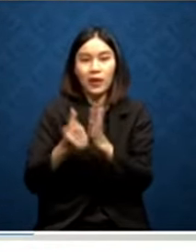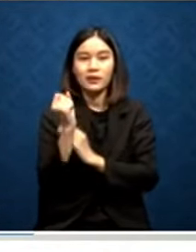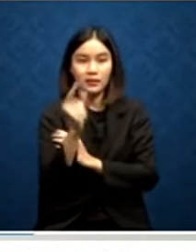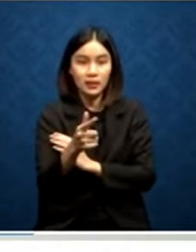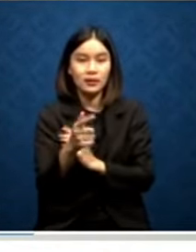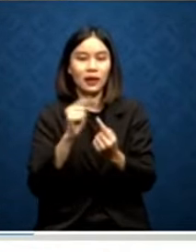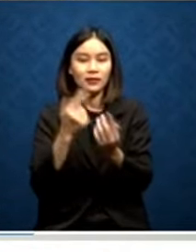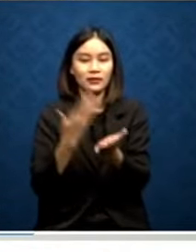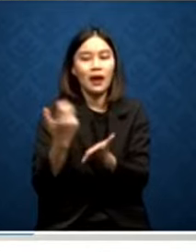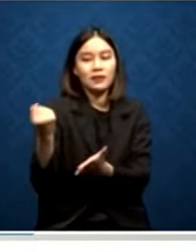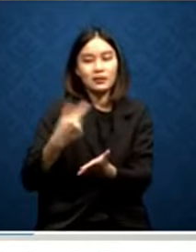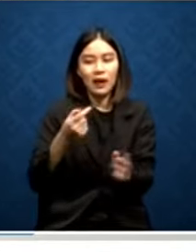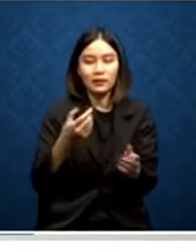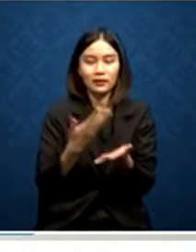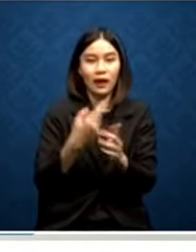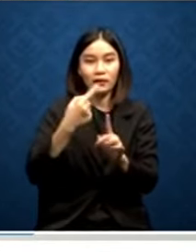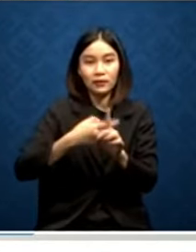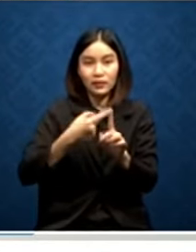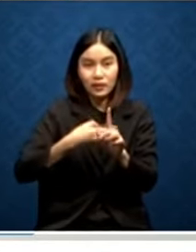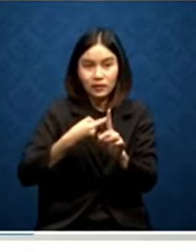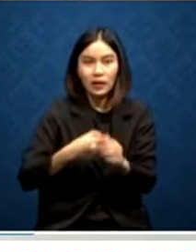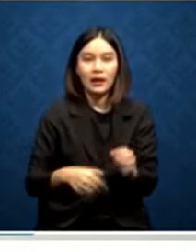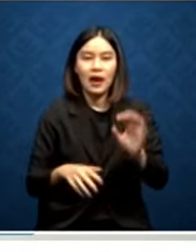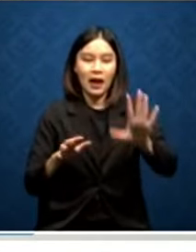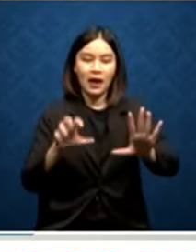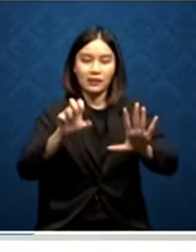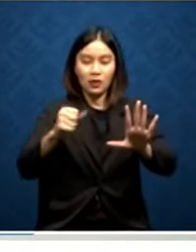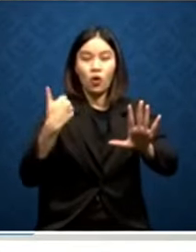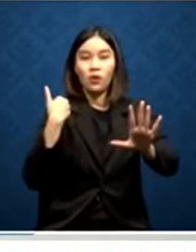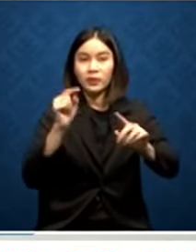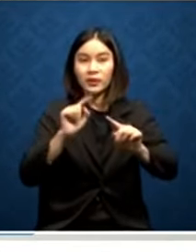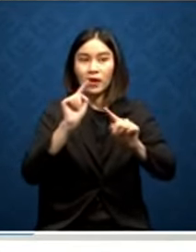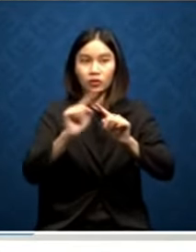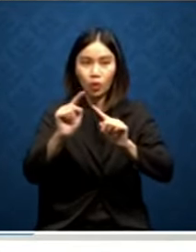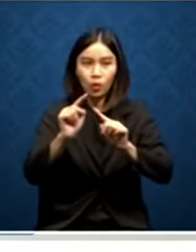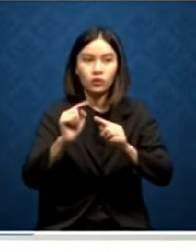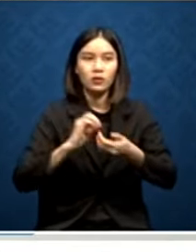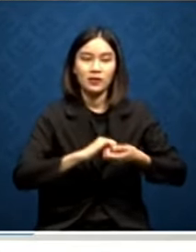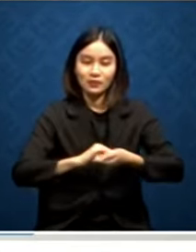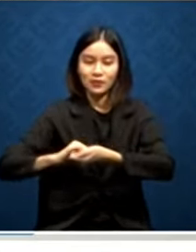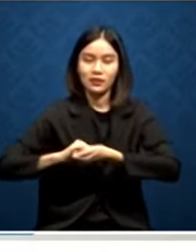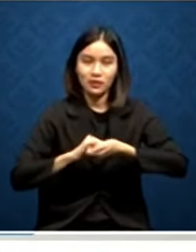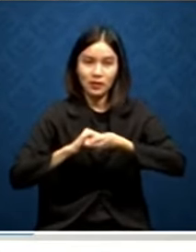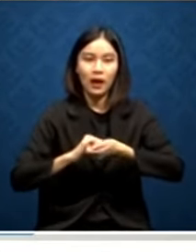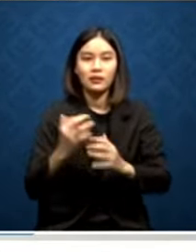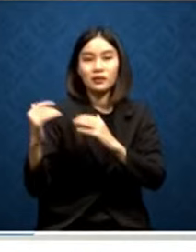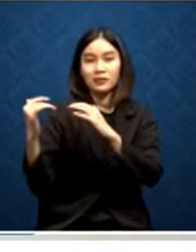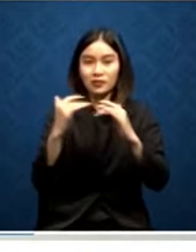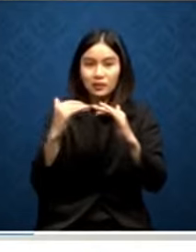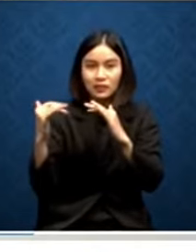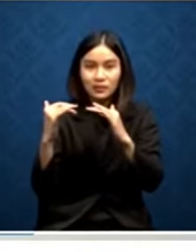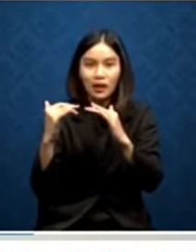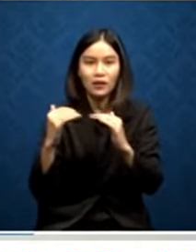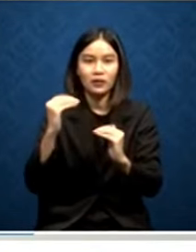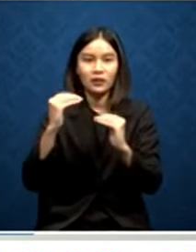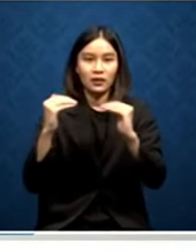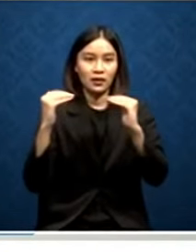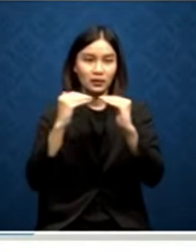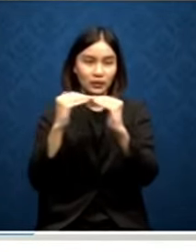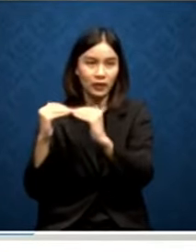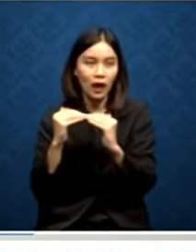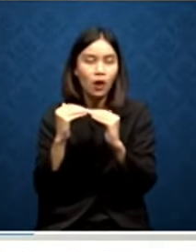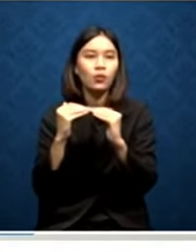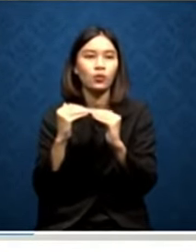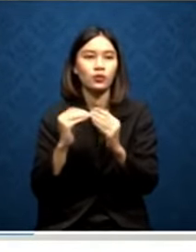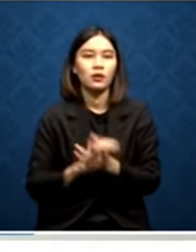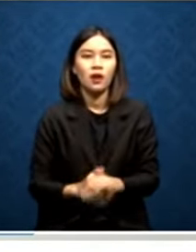ได้ด้วยแนวทาง5สออันได้แก่สัมพันธ์สร้างสรรค์สื่อสารสมดุลสากล